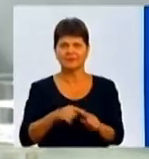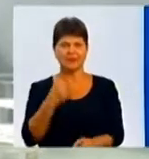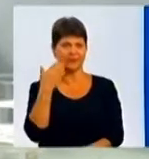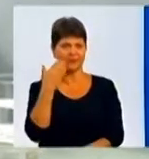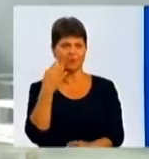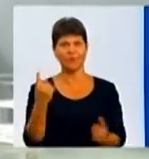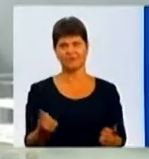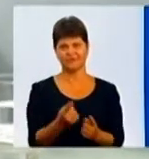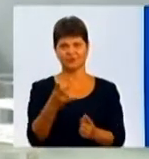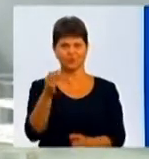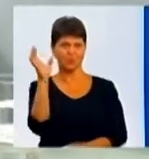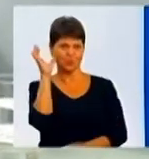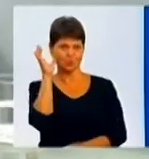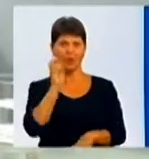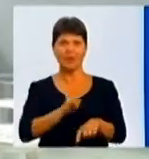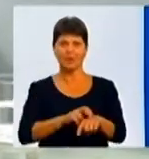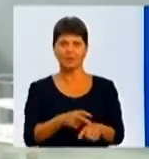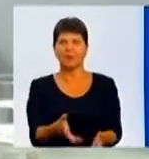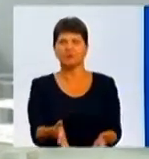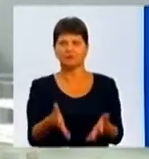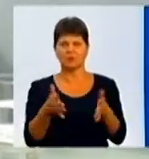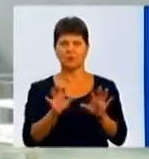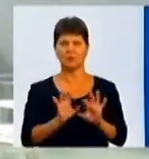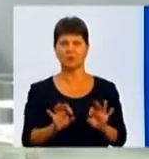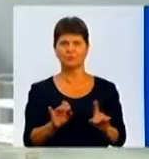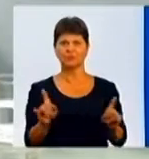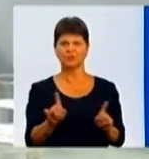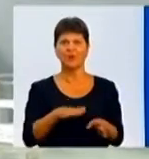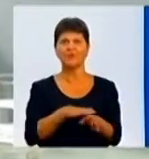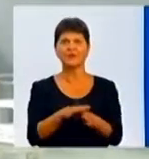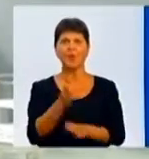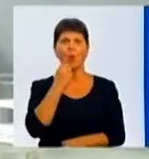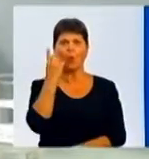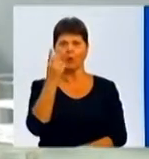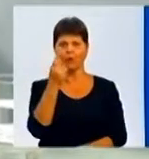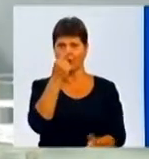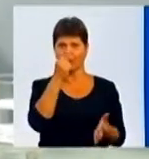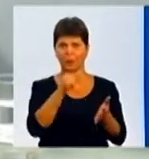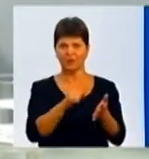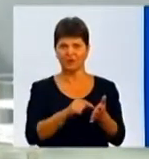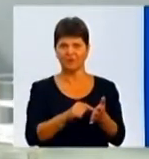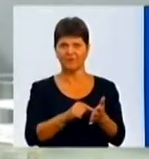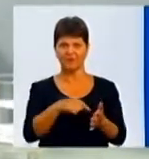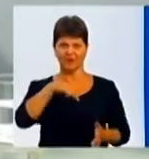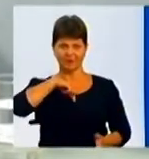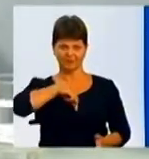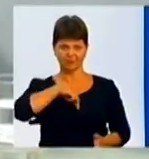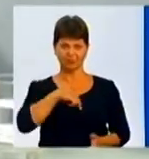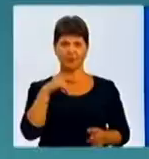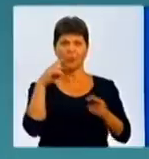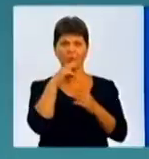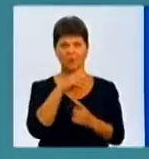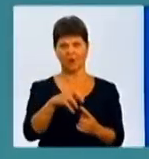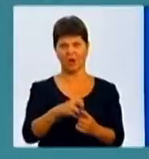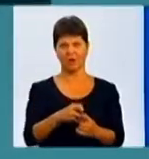звичайно, послухати лікаря, який чітко розповідає, що відбувається після того, коли потрапляє тобі в шлунок отруйний гриб.